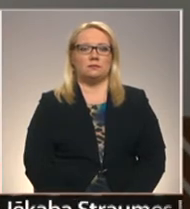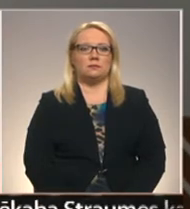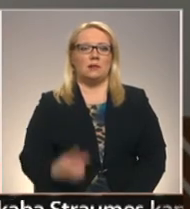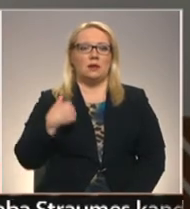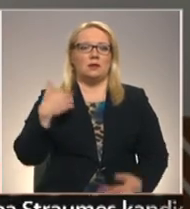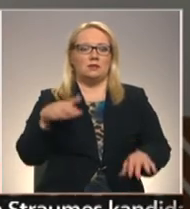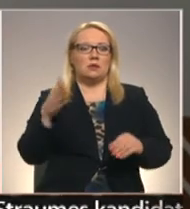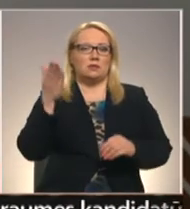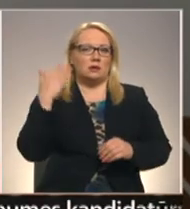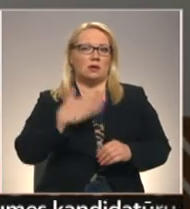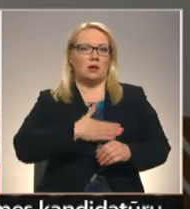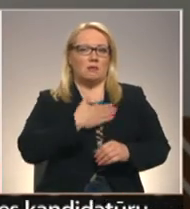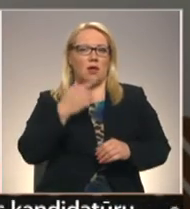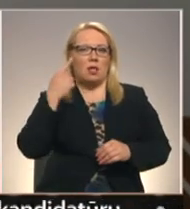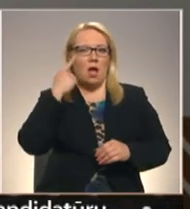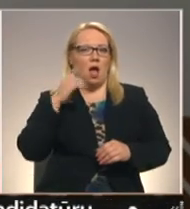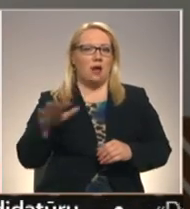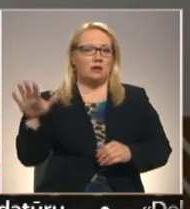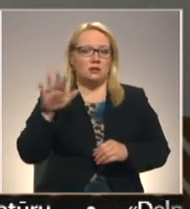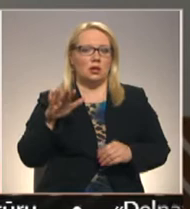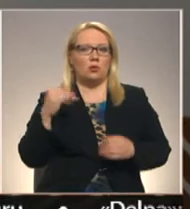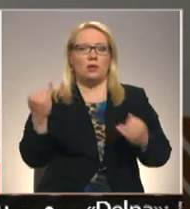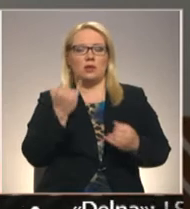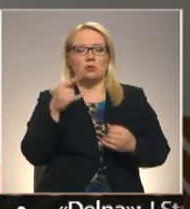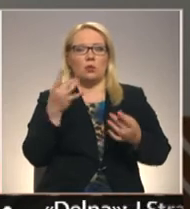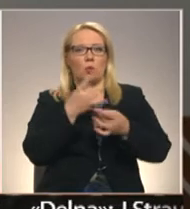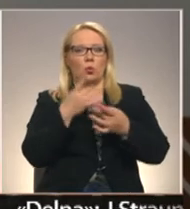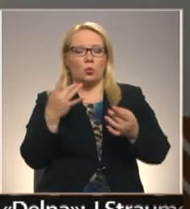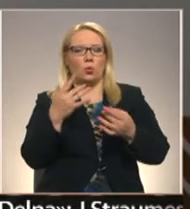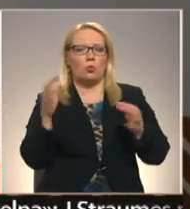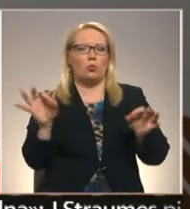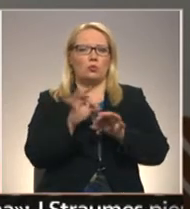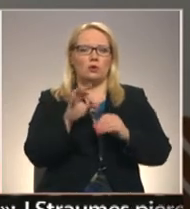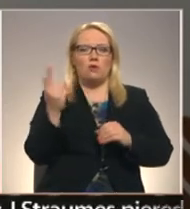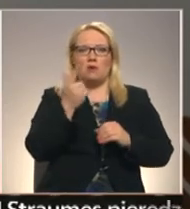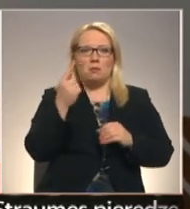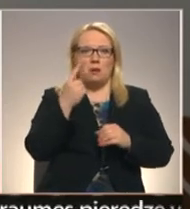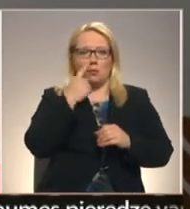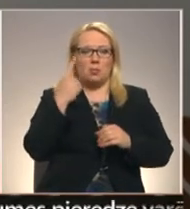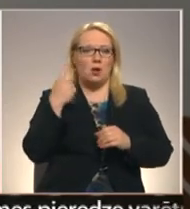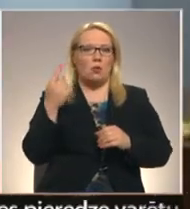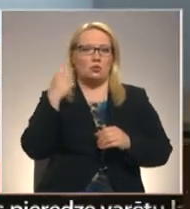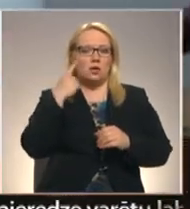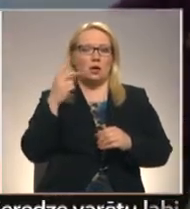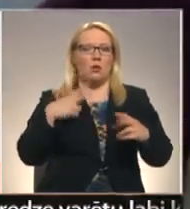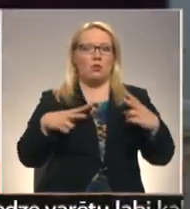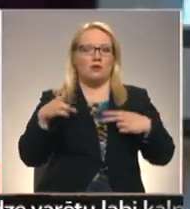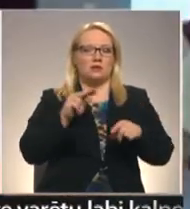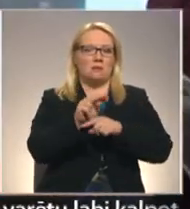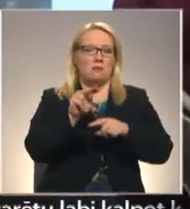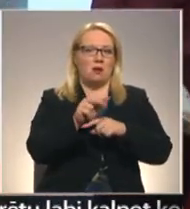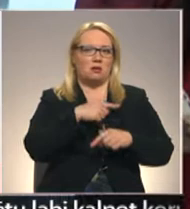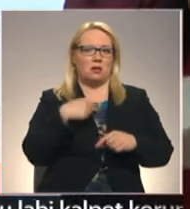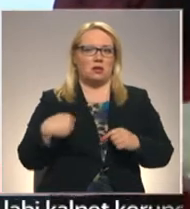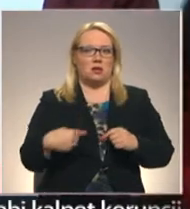Es jau sen iemīlēju Āziju, interesējos par tās kultūru, mūziku, filmām un nejauši uzzināju, ka mūsu universitātē māca ķīniešu